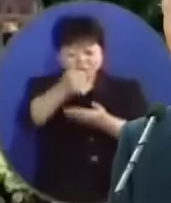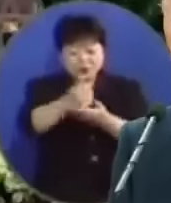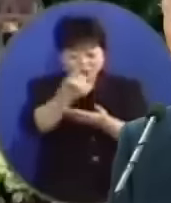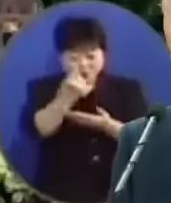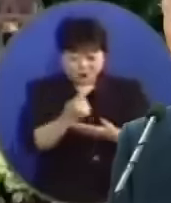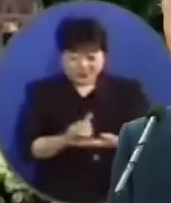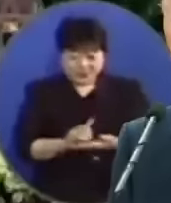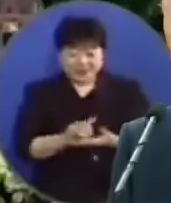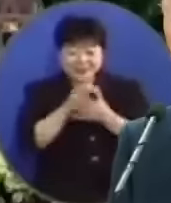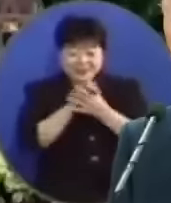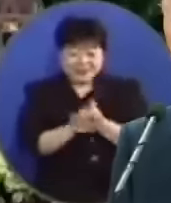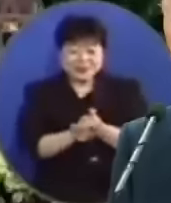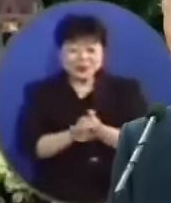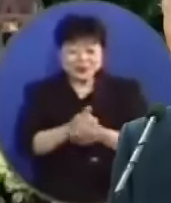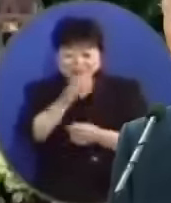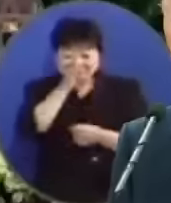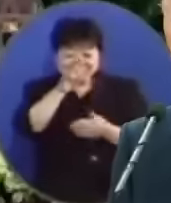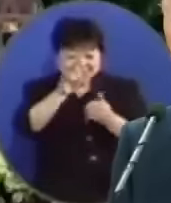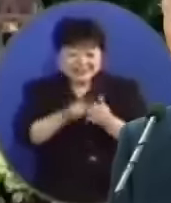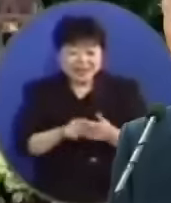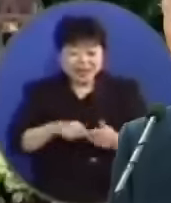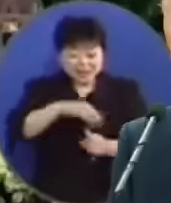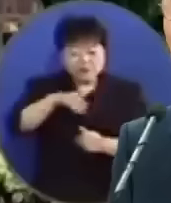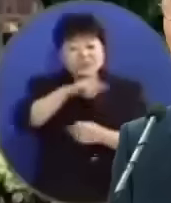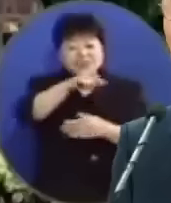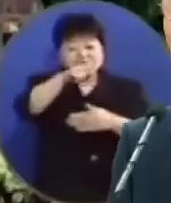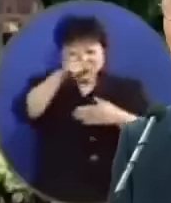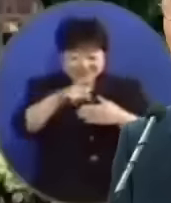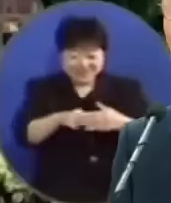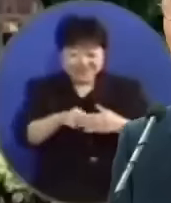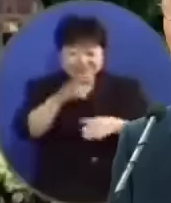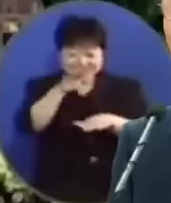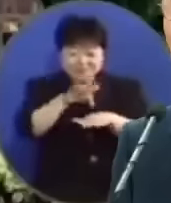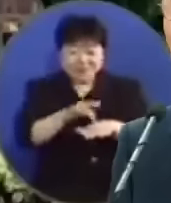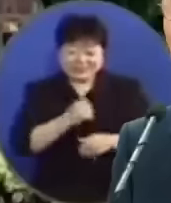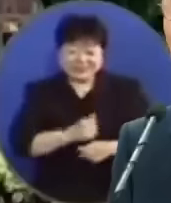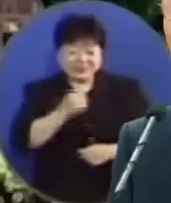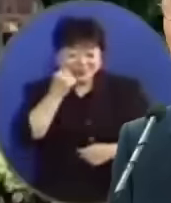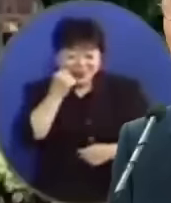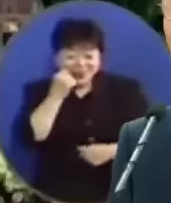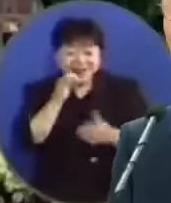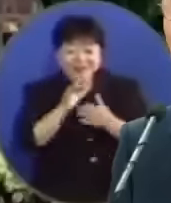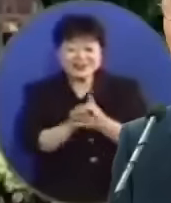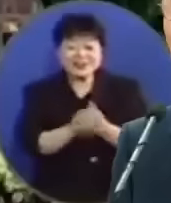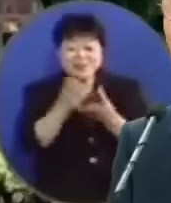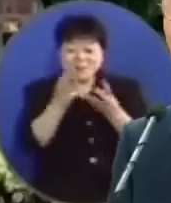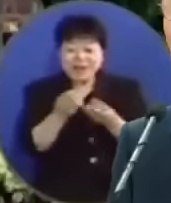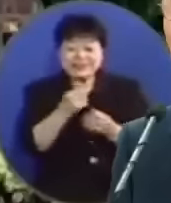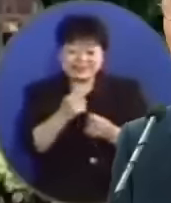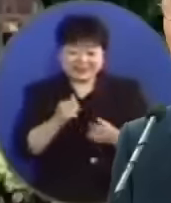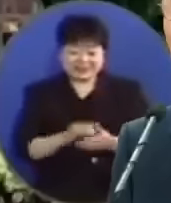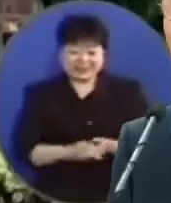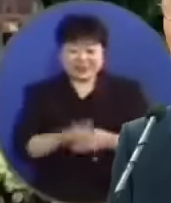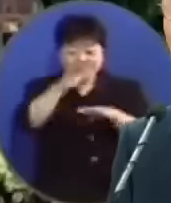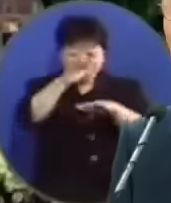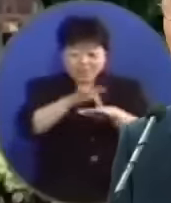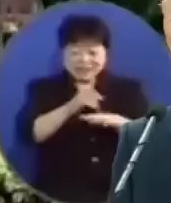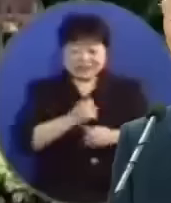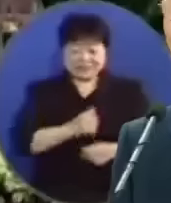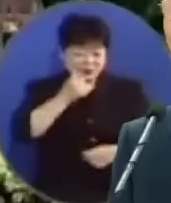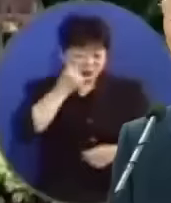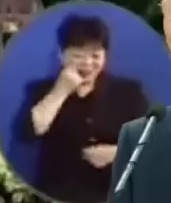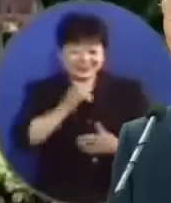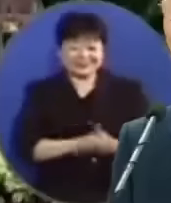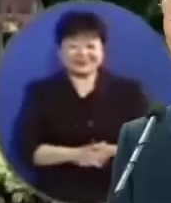것입니다. 기도가 있으면 그 분위기 속에 마귀가 견디지 못하므로 기도를 많이 하는 사람에게는 마귀가 견디지